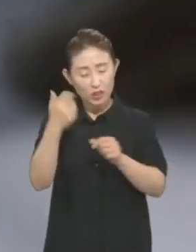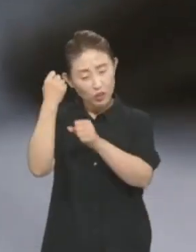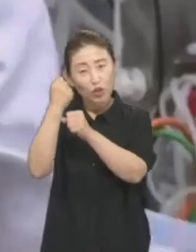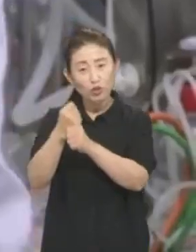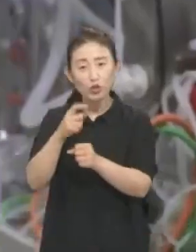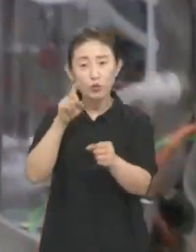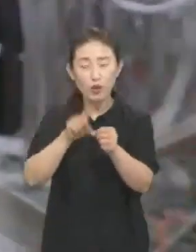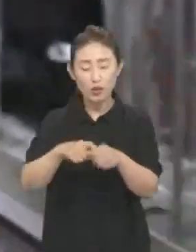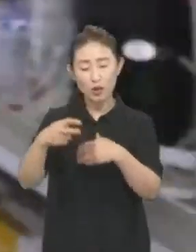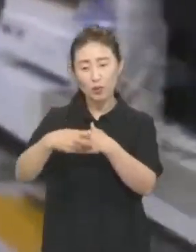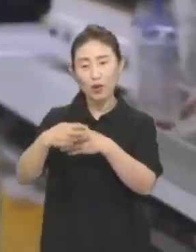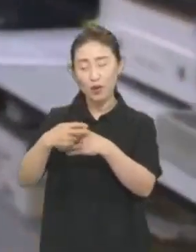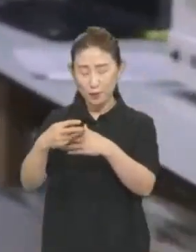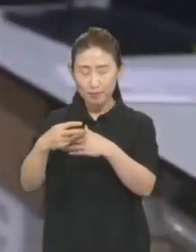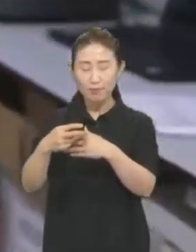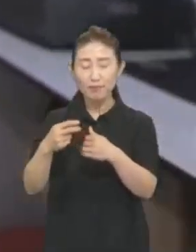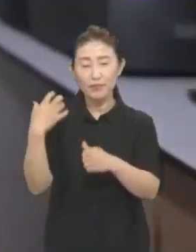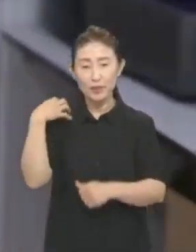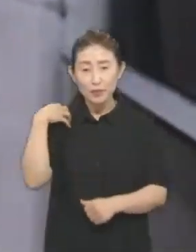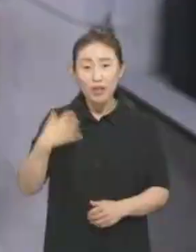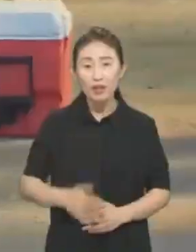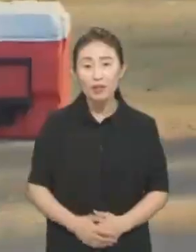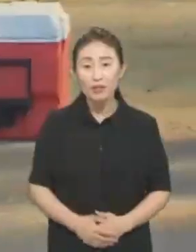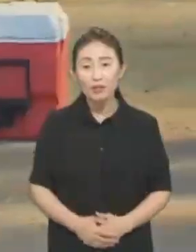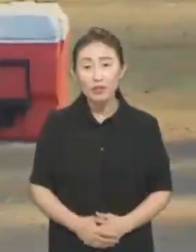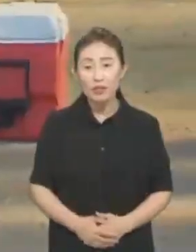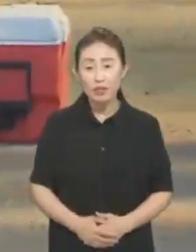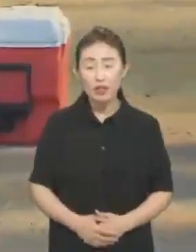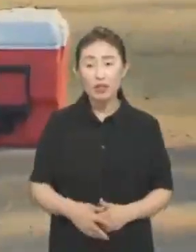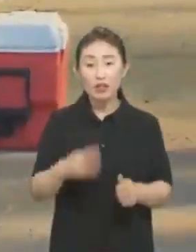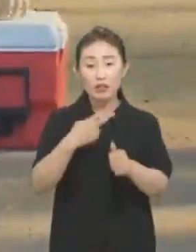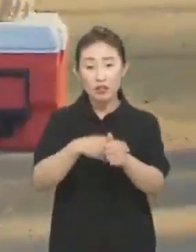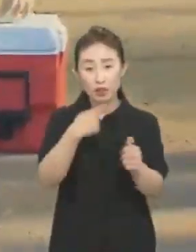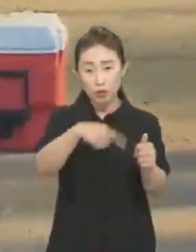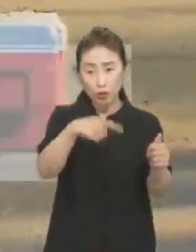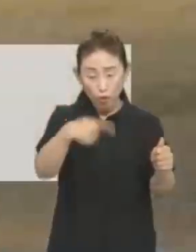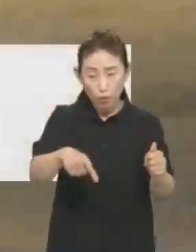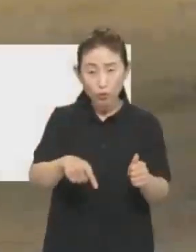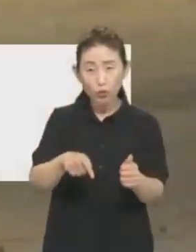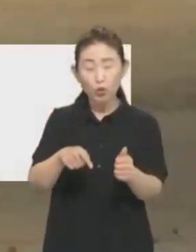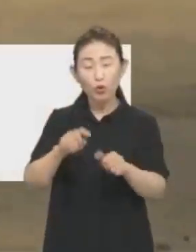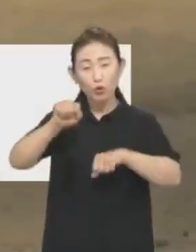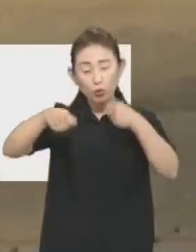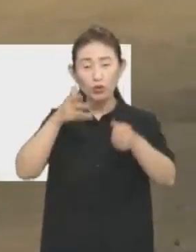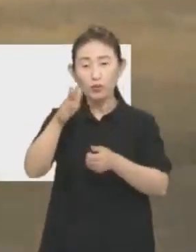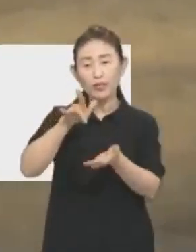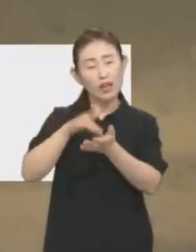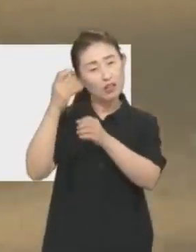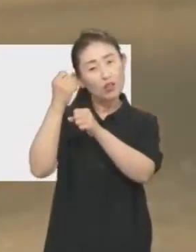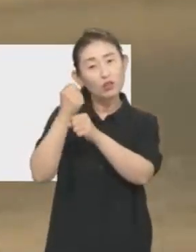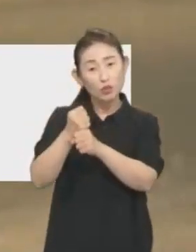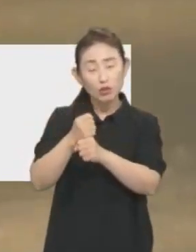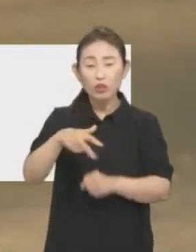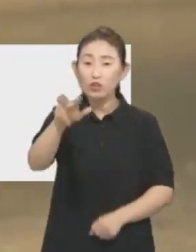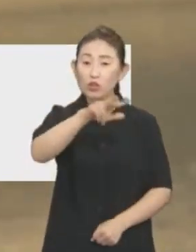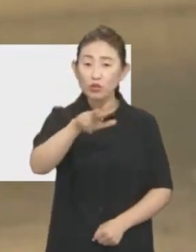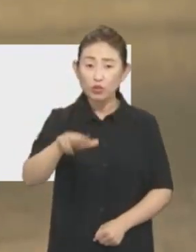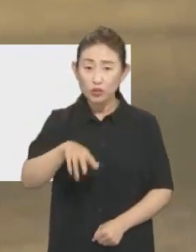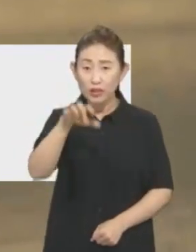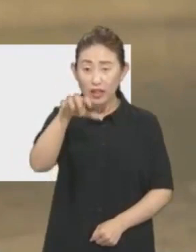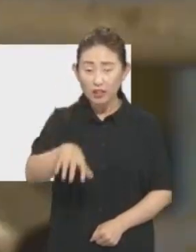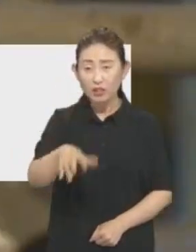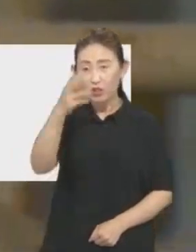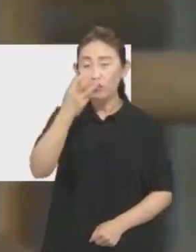연구와 진료 서비스를 담당합니다. 또 수의사 교육과 동물의약품 연구를 하게 되는데 현재 전국에는 서울대